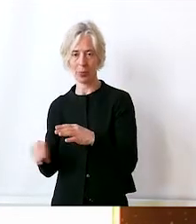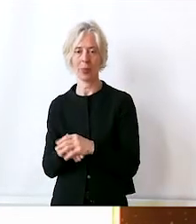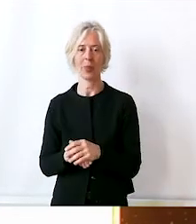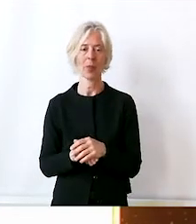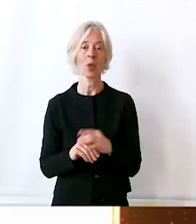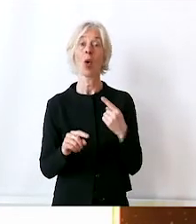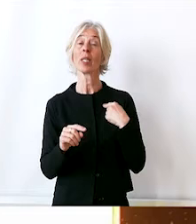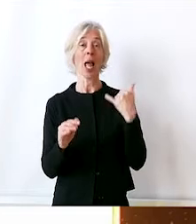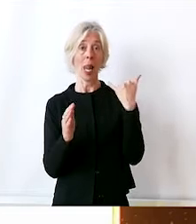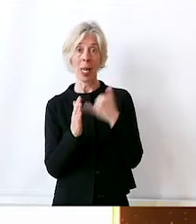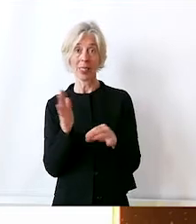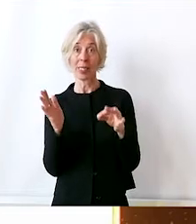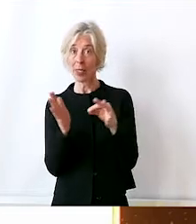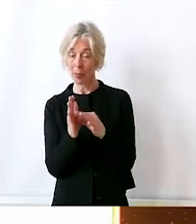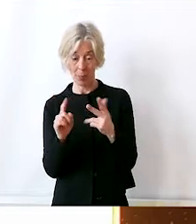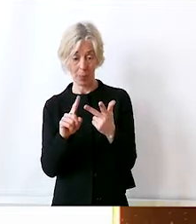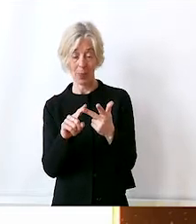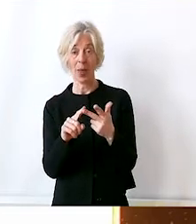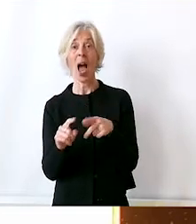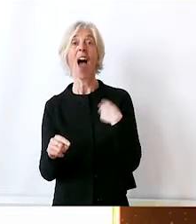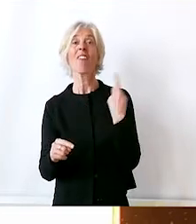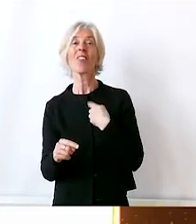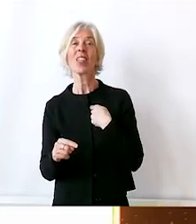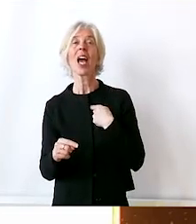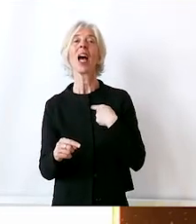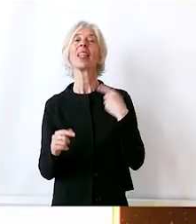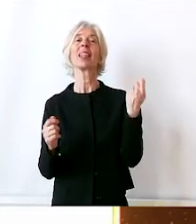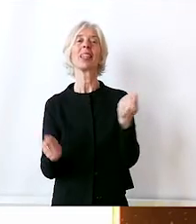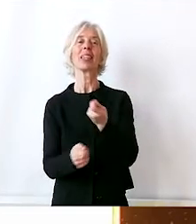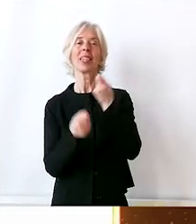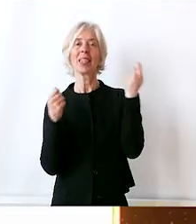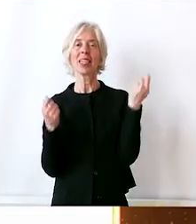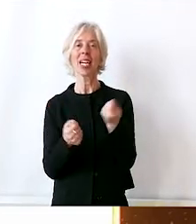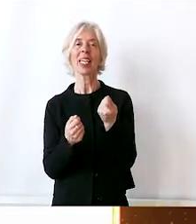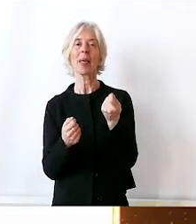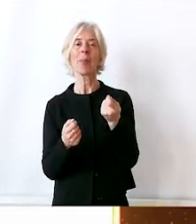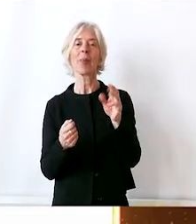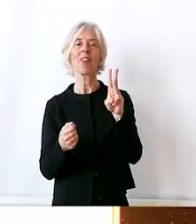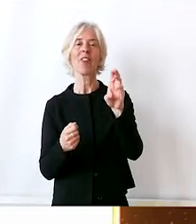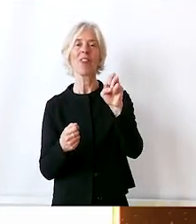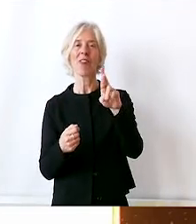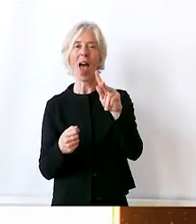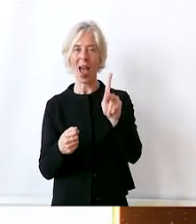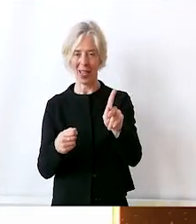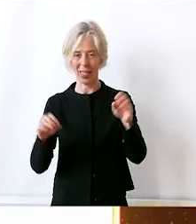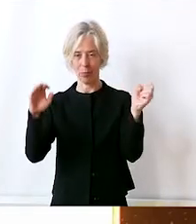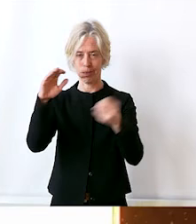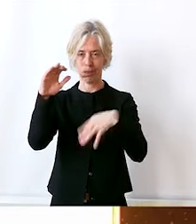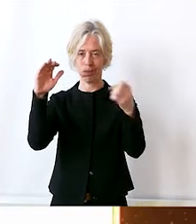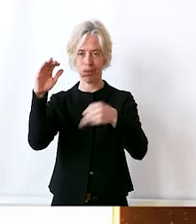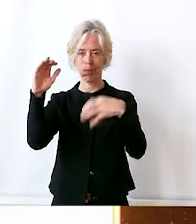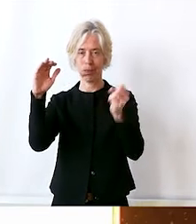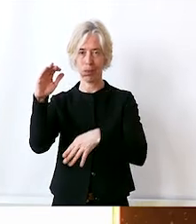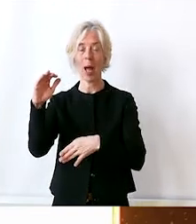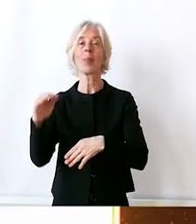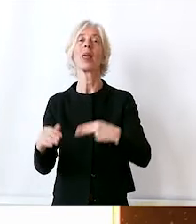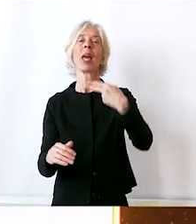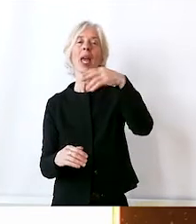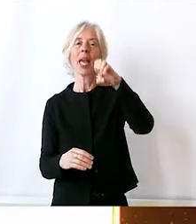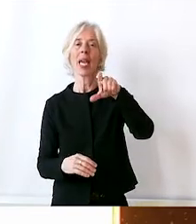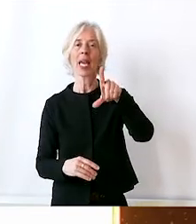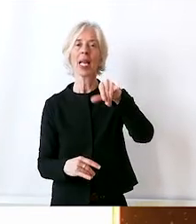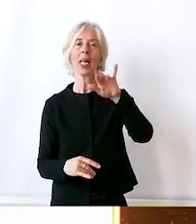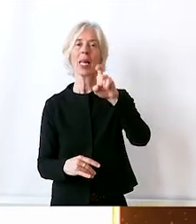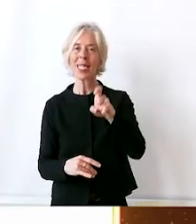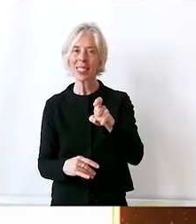unser Triebwerk. Wir haben das Helix-Triebwerk mit einem sogenannten geschlossenen Verbrennungskreislauf.